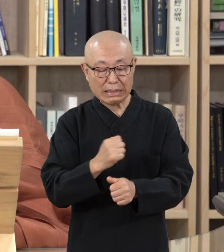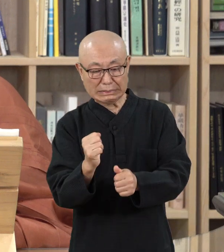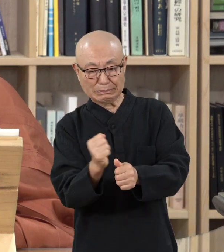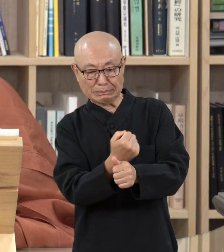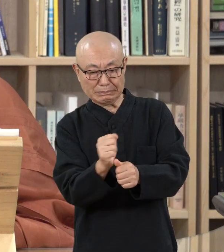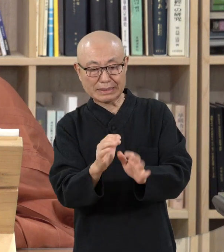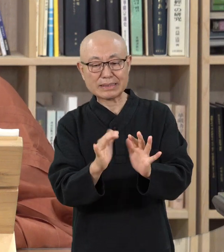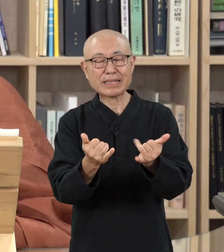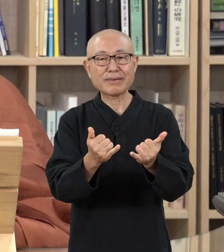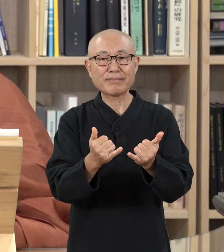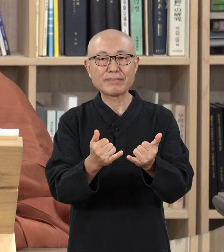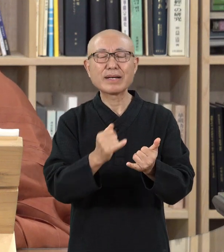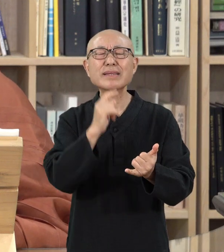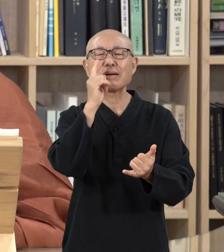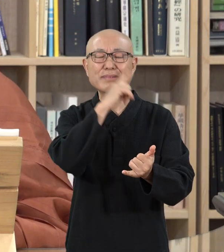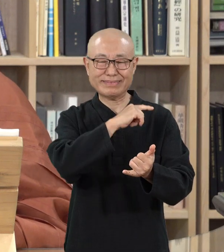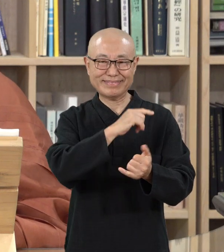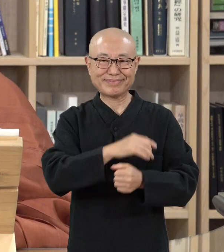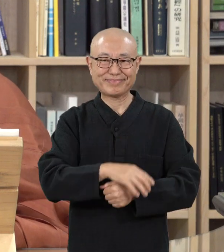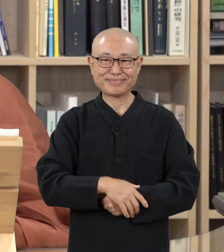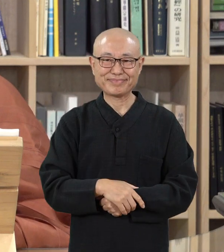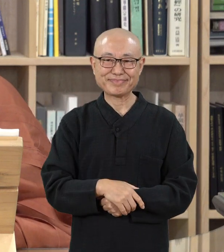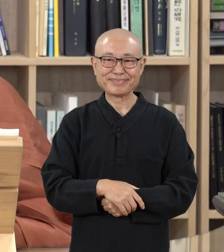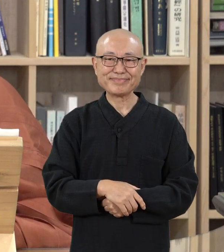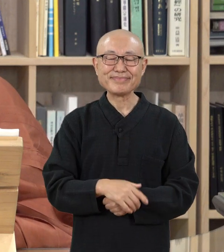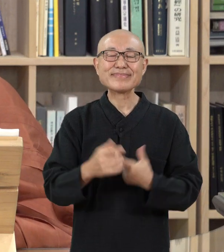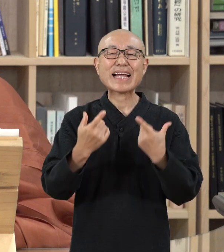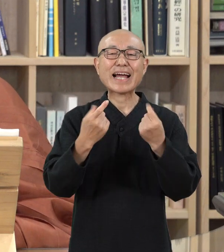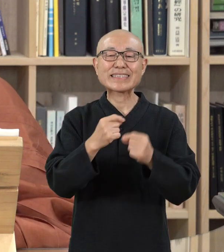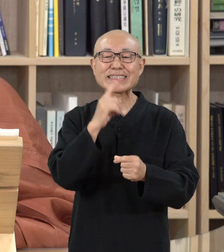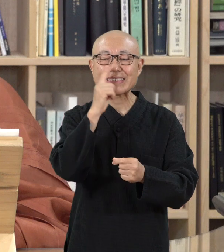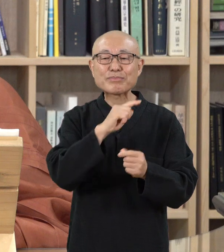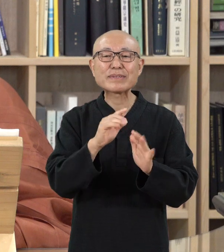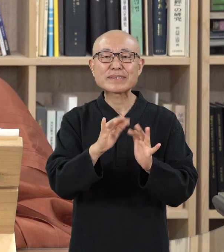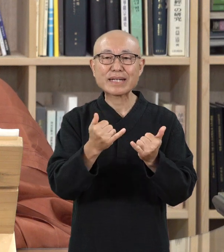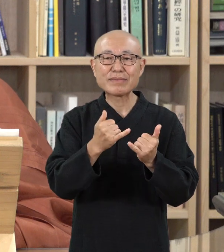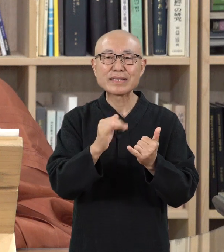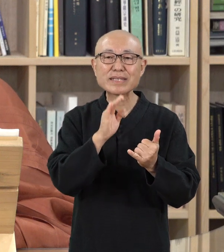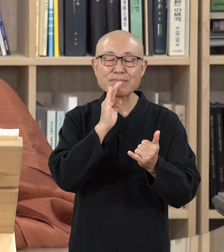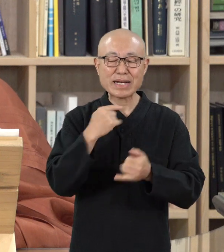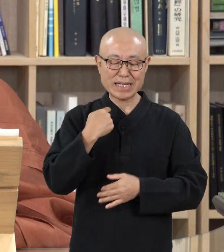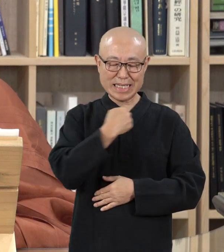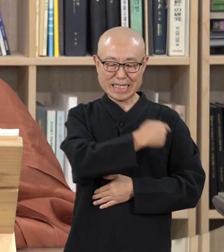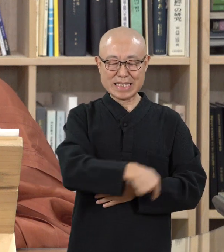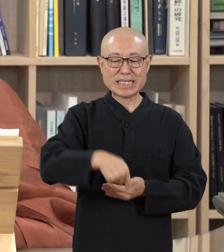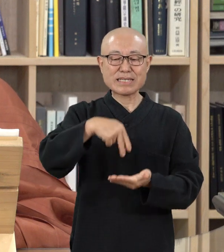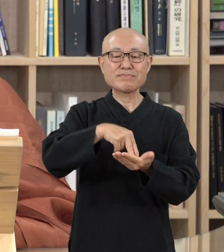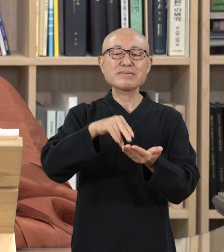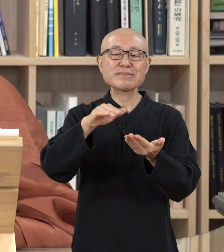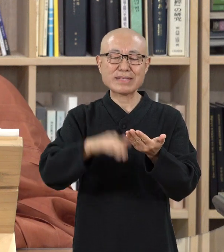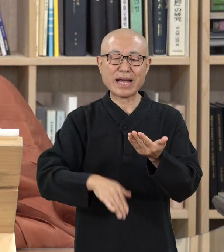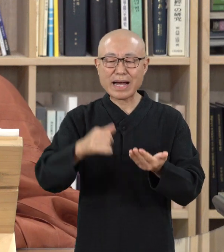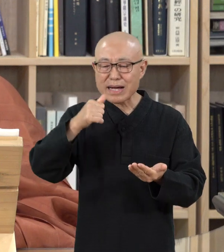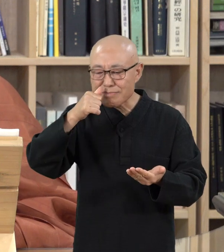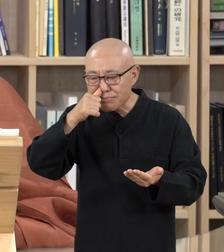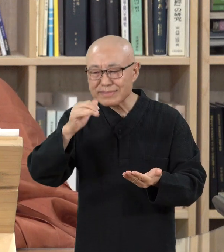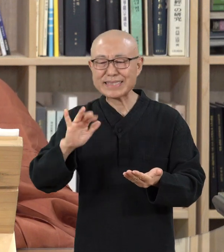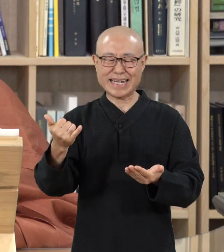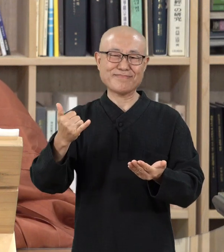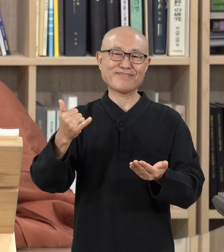사람, 이것도 굉장히 나쁘죠. 이러한 사람들이야말로 참으로 천한 사람이다. 나는